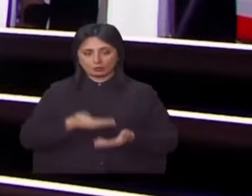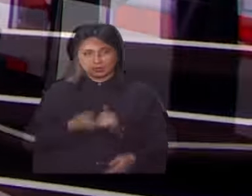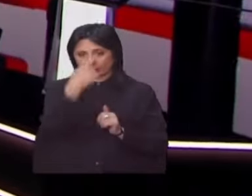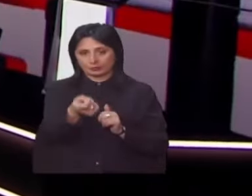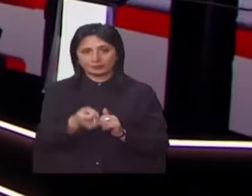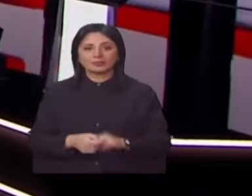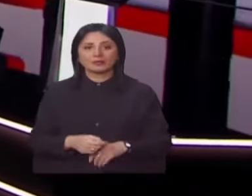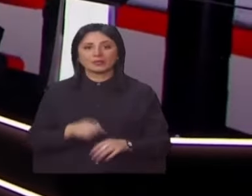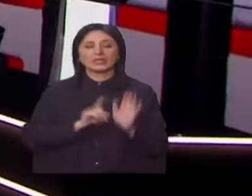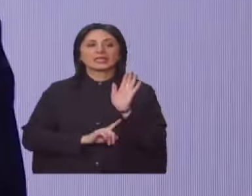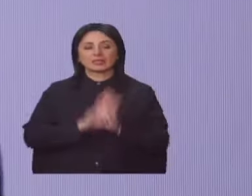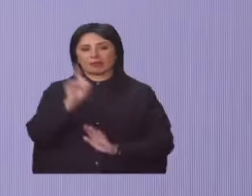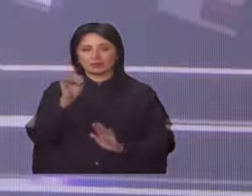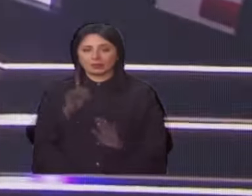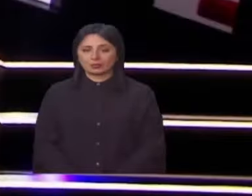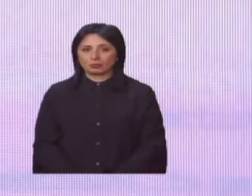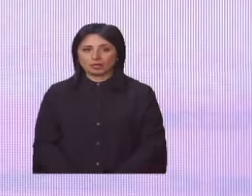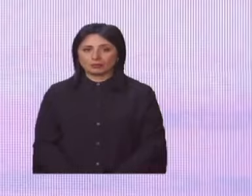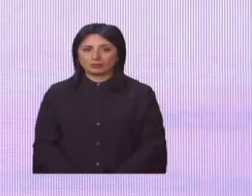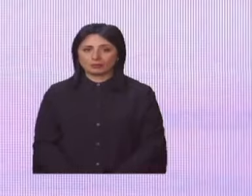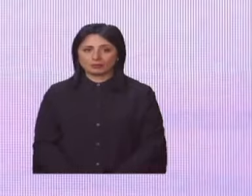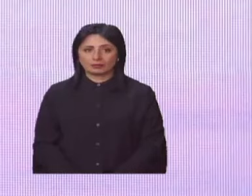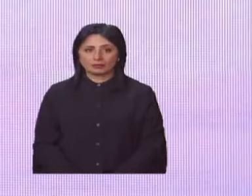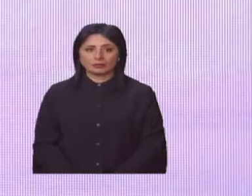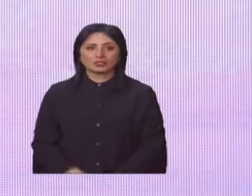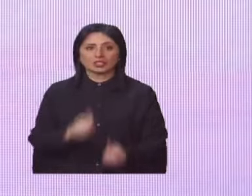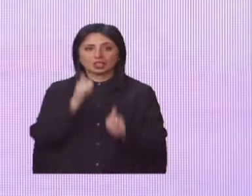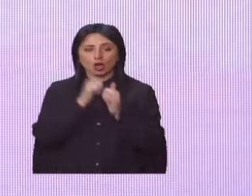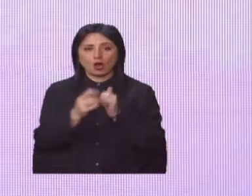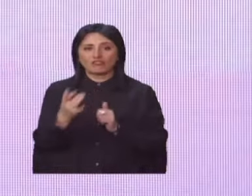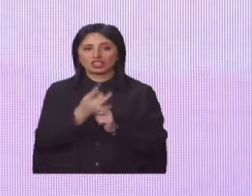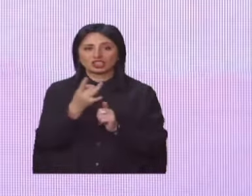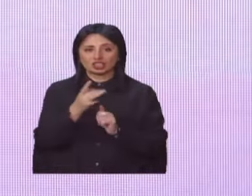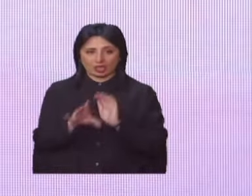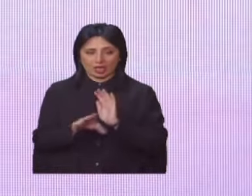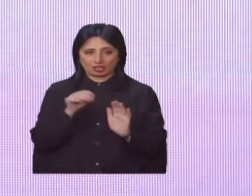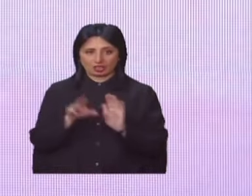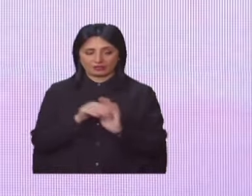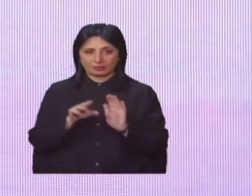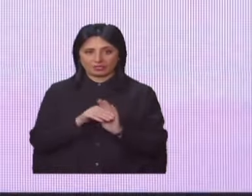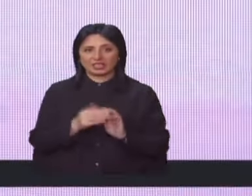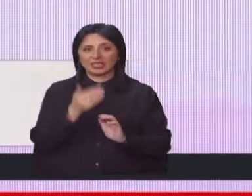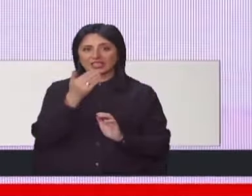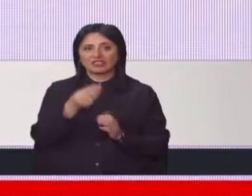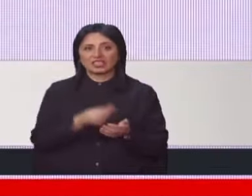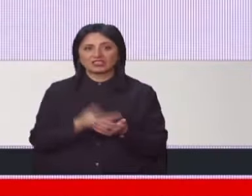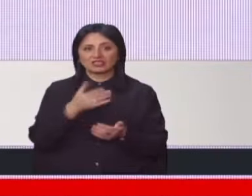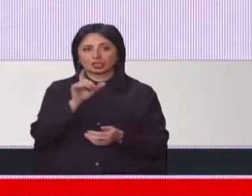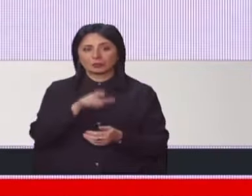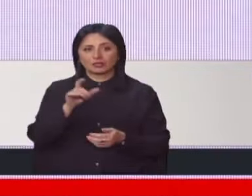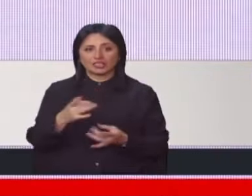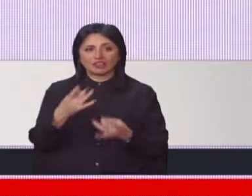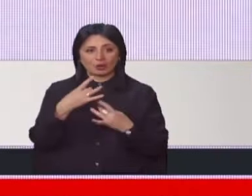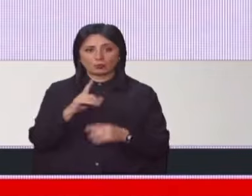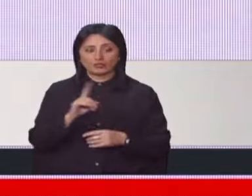მობრძანებისათვის ესე იგი დავიწყოთ მე მგონი მზად ვართ ყოველ ჯერზე არჩენებზე თქვენ ძირფას ამორჩელო